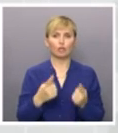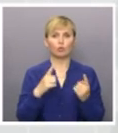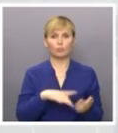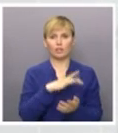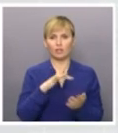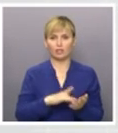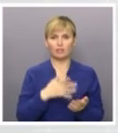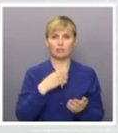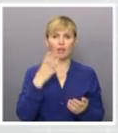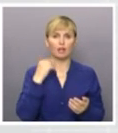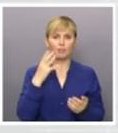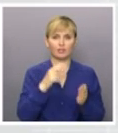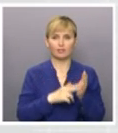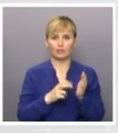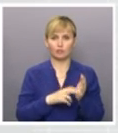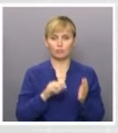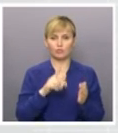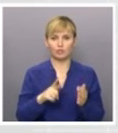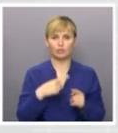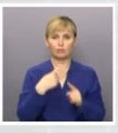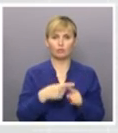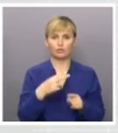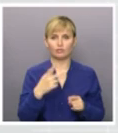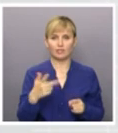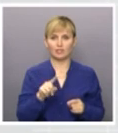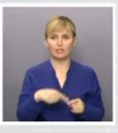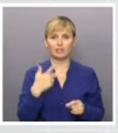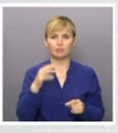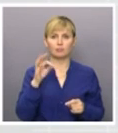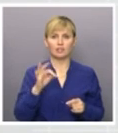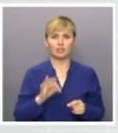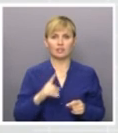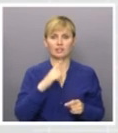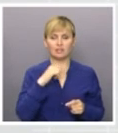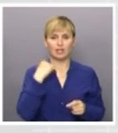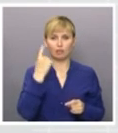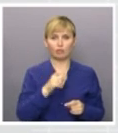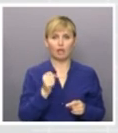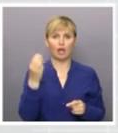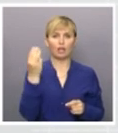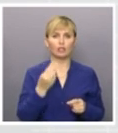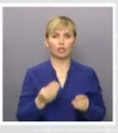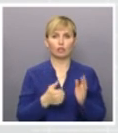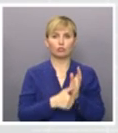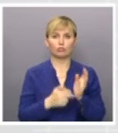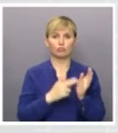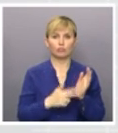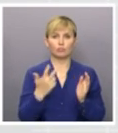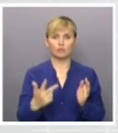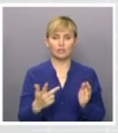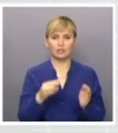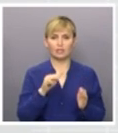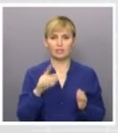сегменте: Алматы 800 тенге за килограмм плюс 23,3% за год, Актау 683 тенге за килограмм